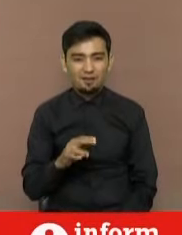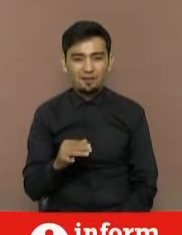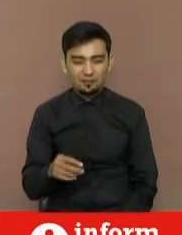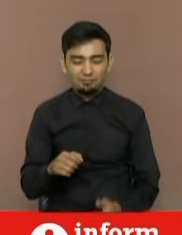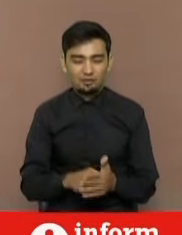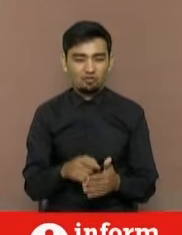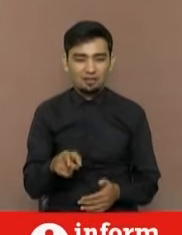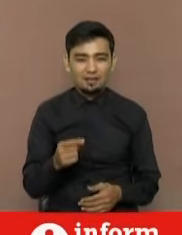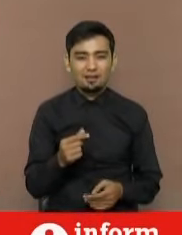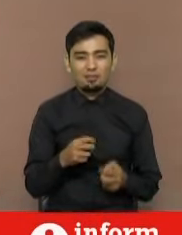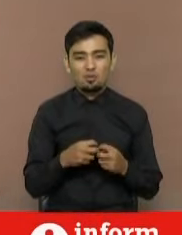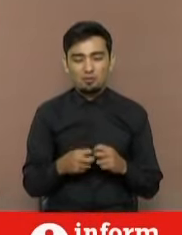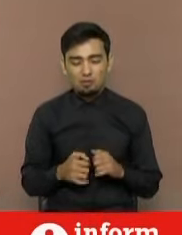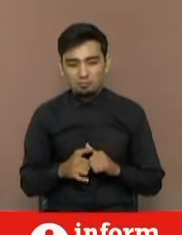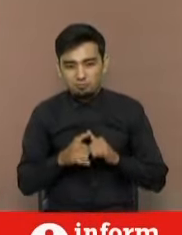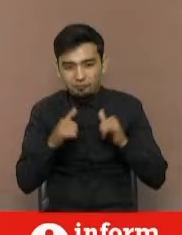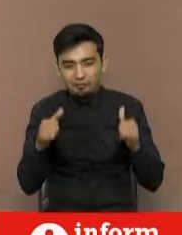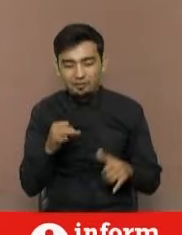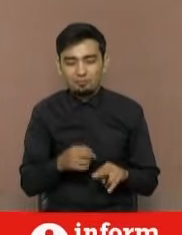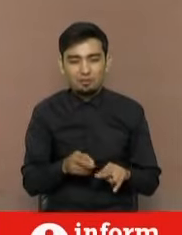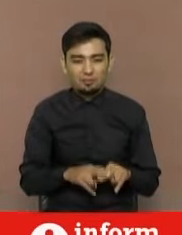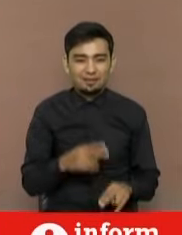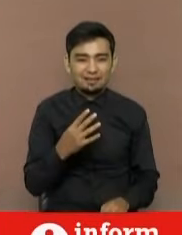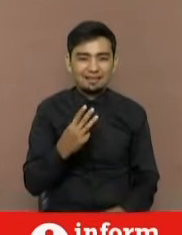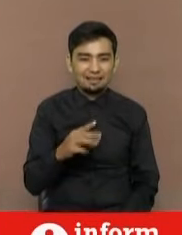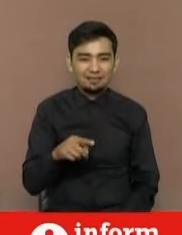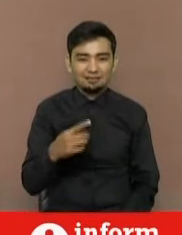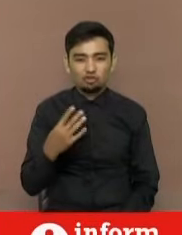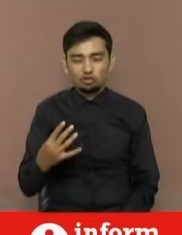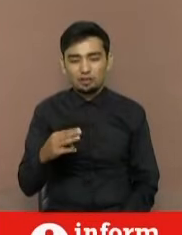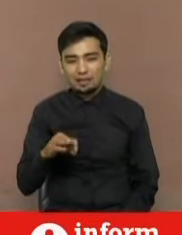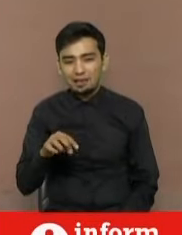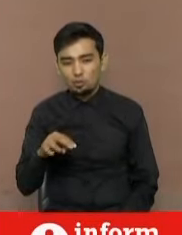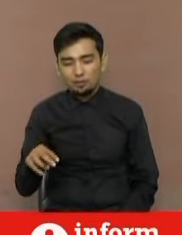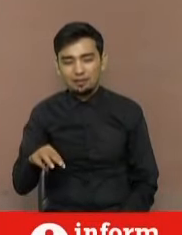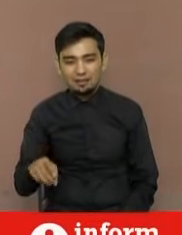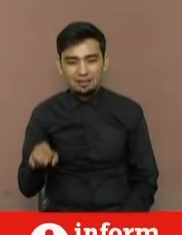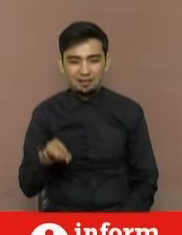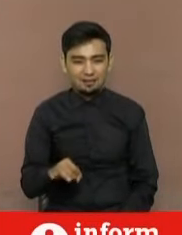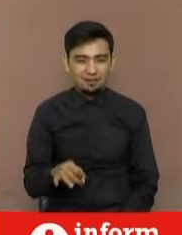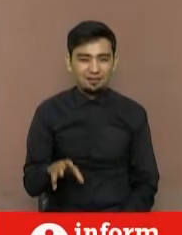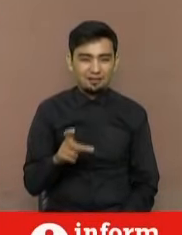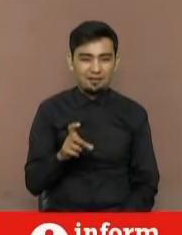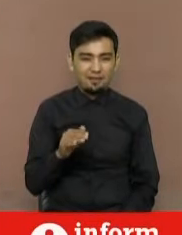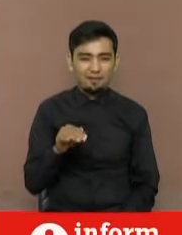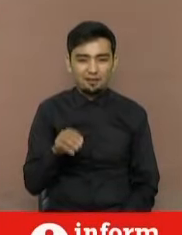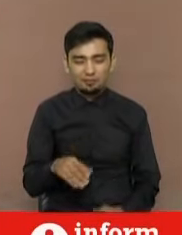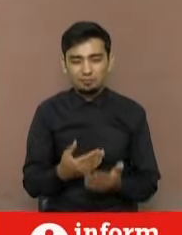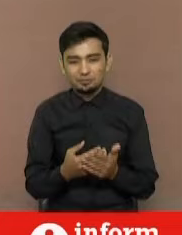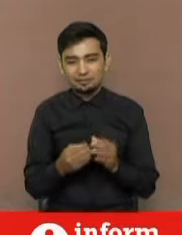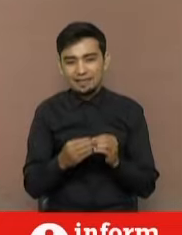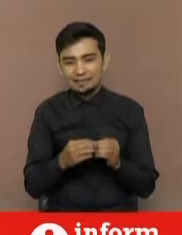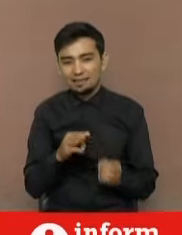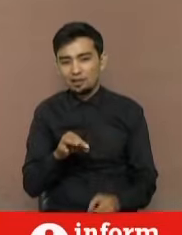ақша массасы көбейіп кетті. Ол жаңа 3.4 триллион теңге мультипликациялық эффектпен бізде бір 10 триллион